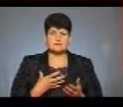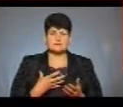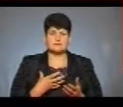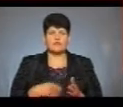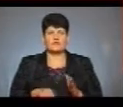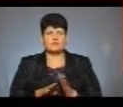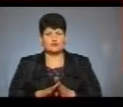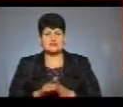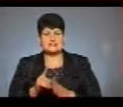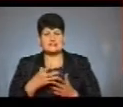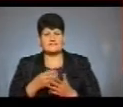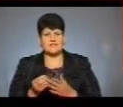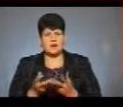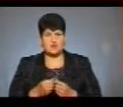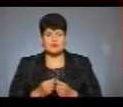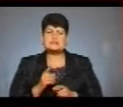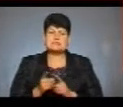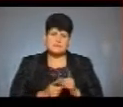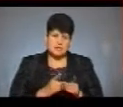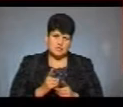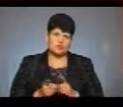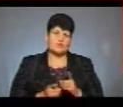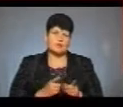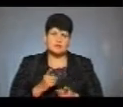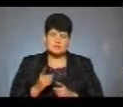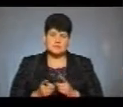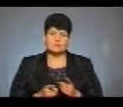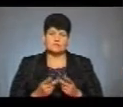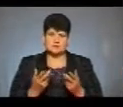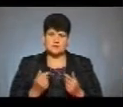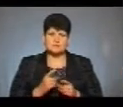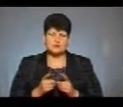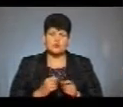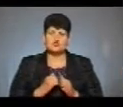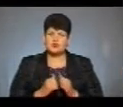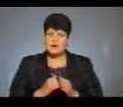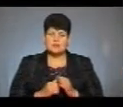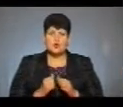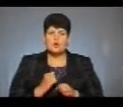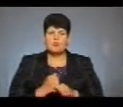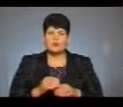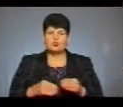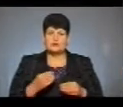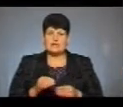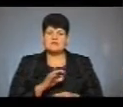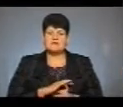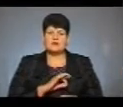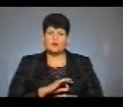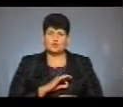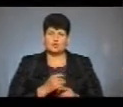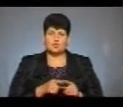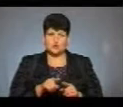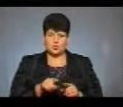вона тоді змінювалася? Змінювалася. До речі, змінювалася. Ви знаєте, що досить часто роботодавці використовують